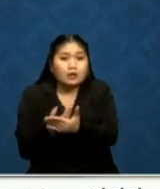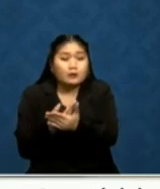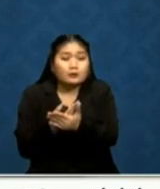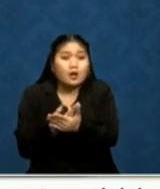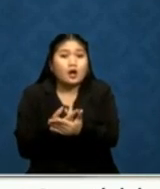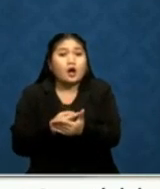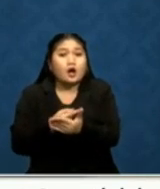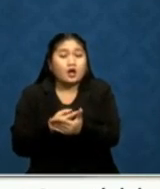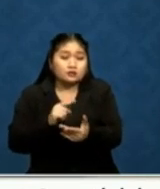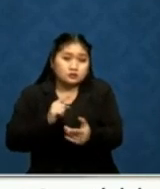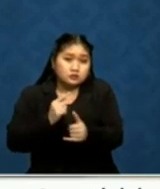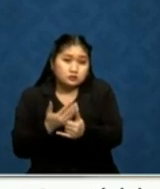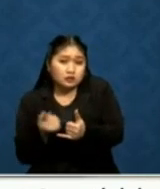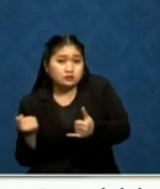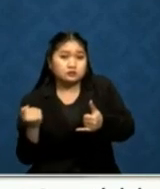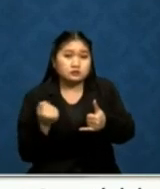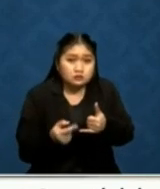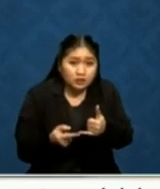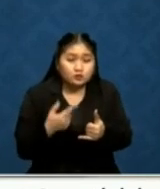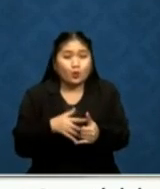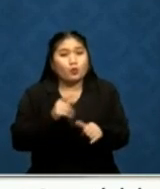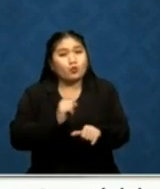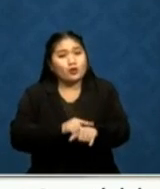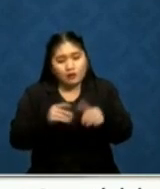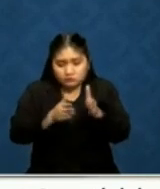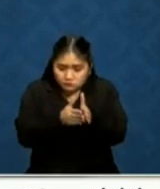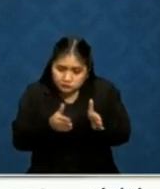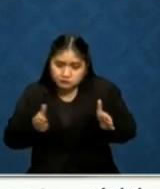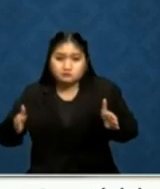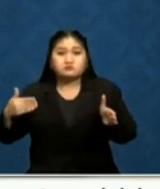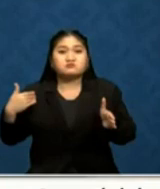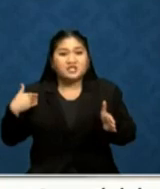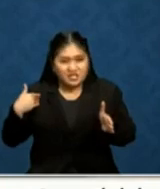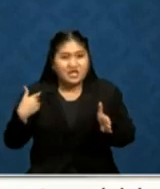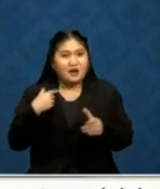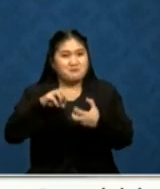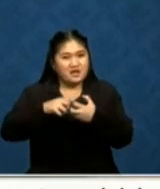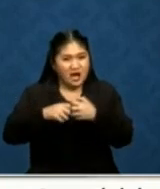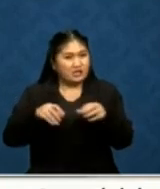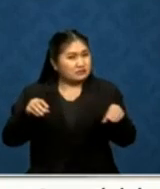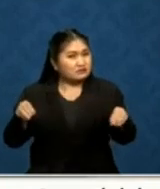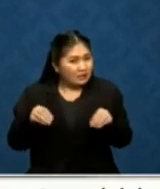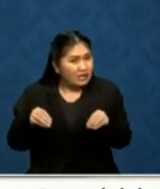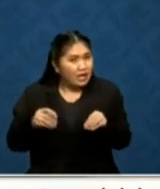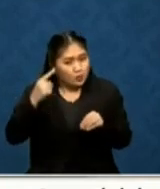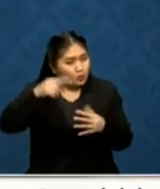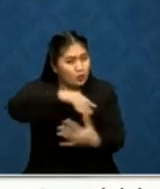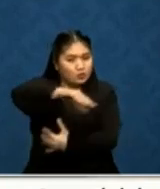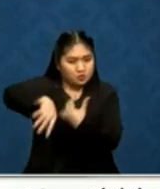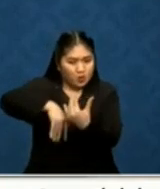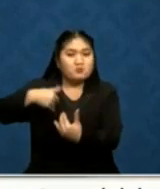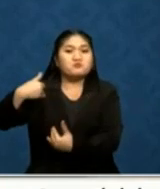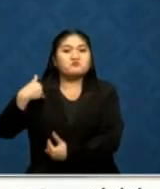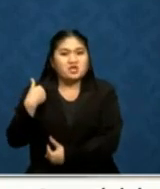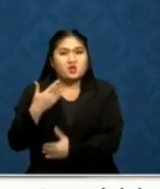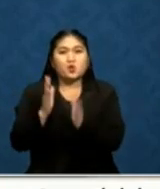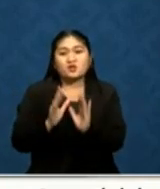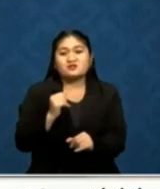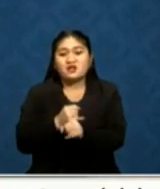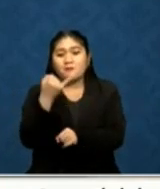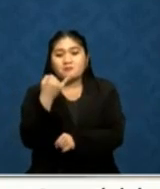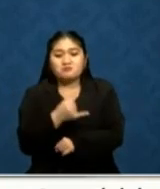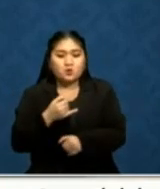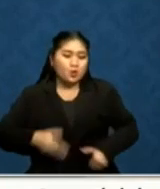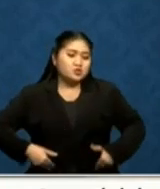ซึ่งต้องใช้ระยะเวลาในการเยียวยาค่ะปัญหาเหล่านี้เป็นเรื่องใกล้ตัวกว่าที่คิดบางครั้งผู้กระทำความผิดกลับมาใช้ชีวิต